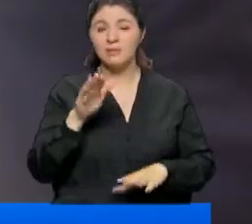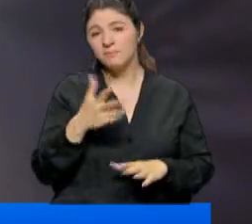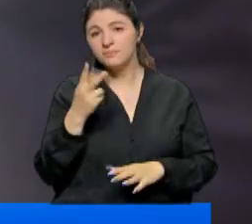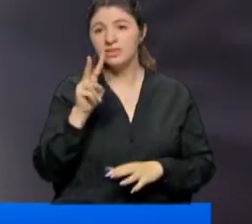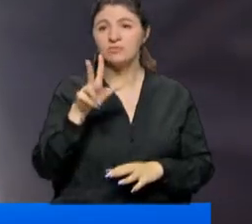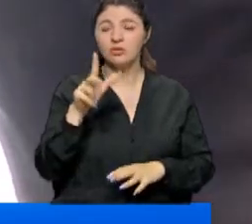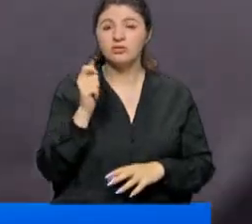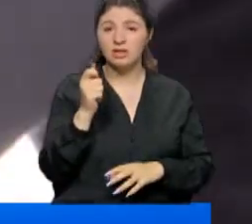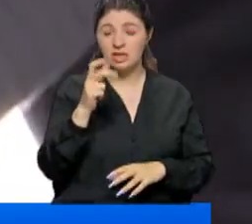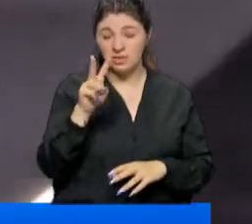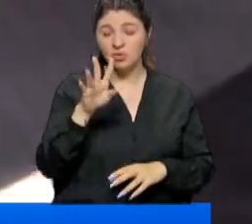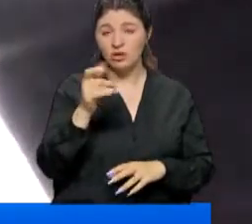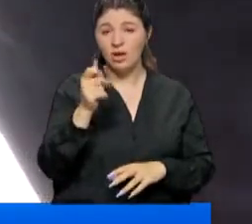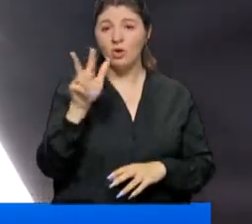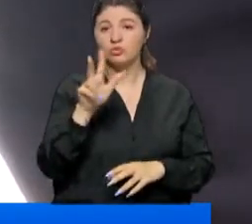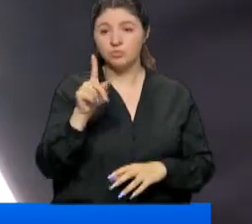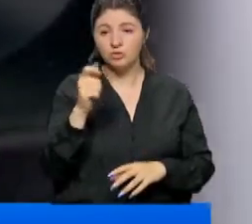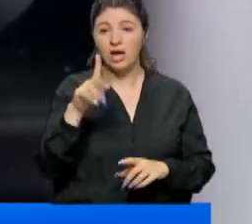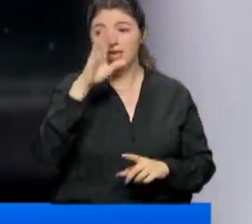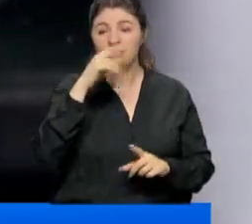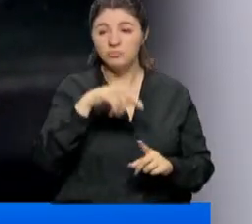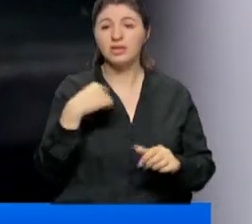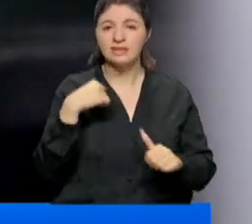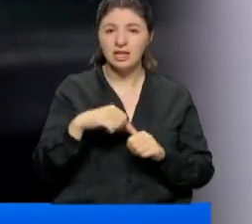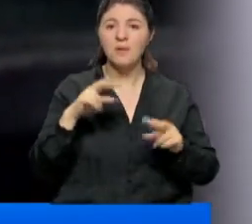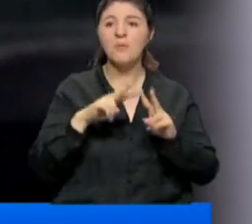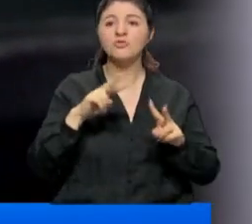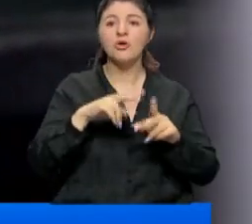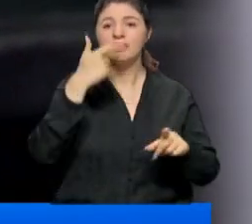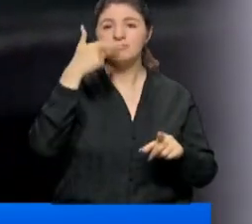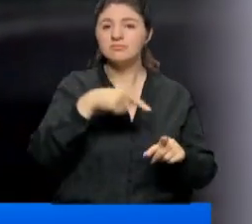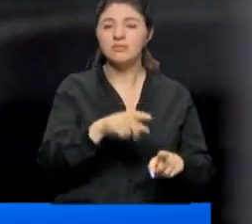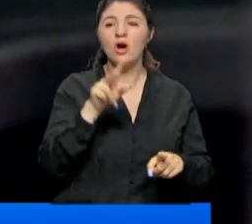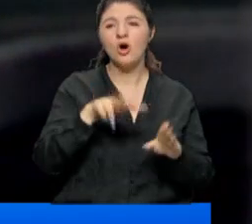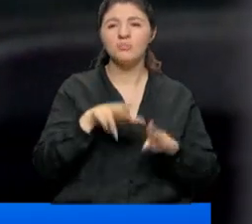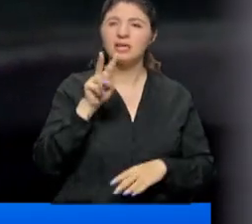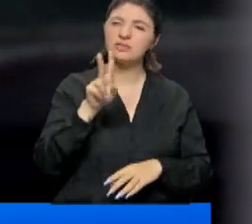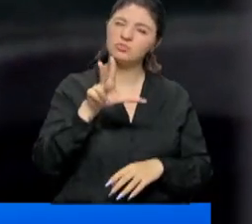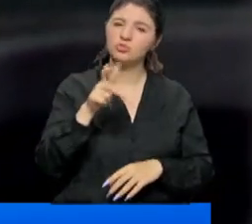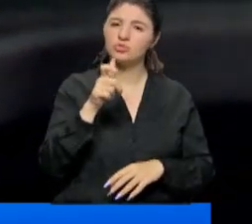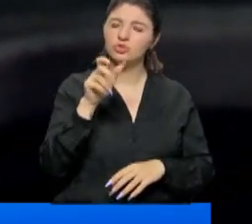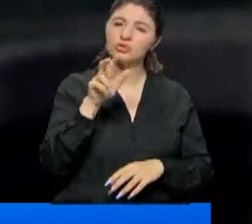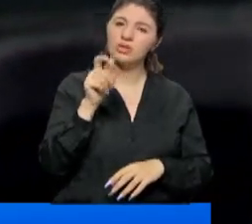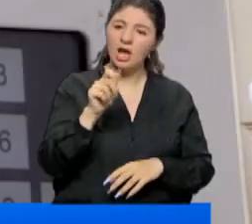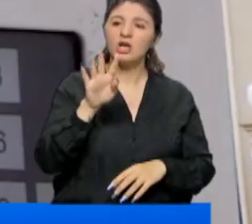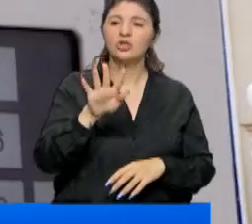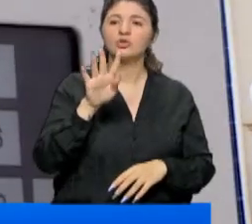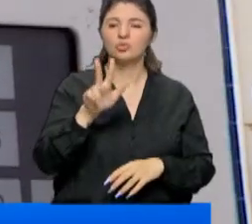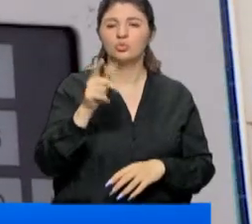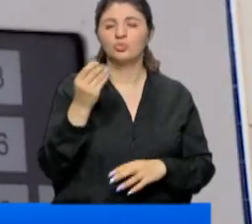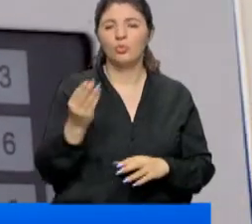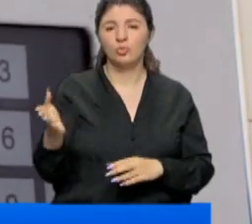ortalama 24 lira 31 kuruş ayine İstanbul'da motorinin litresi ortalama 23 lira 43 kuruş